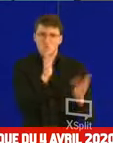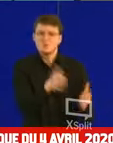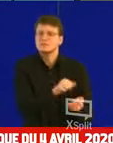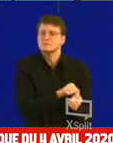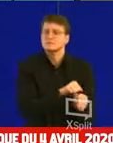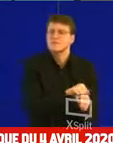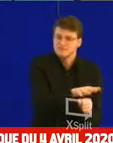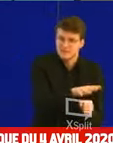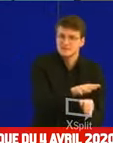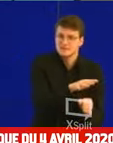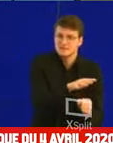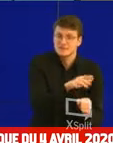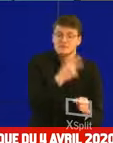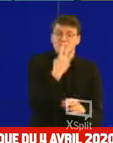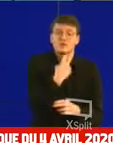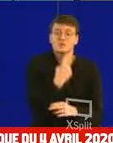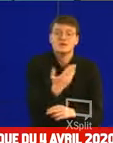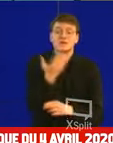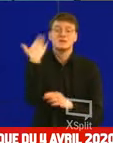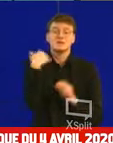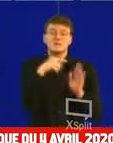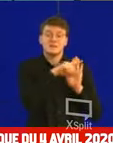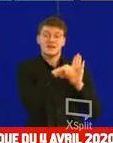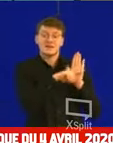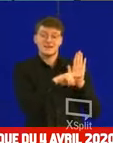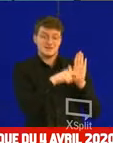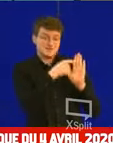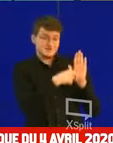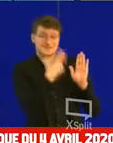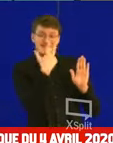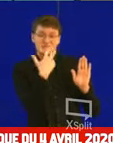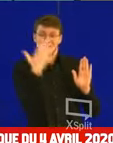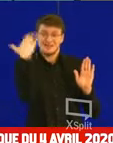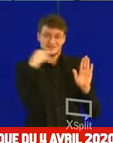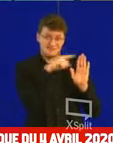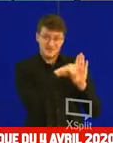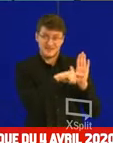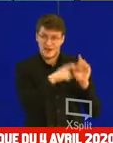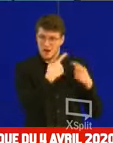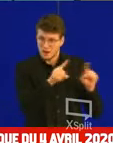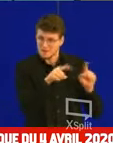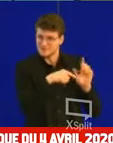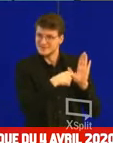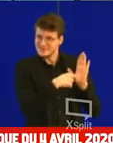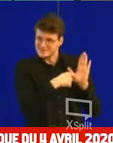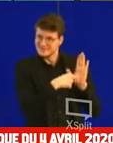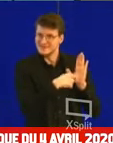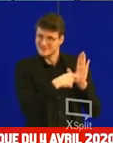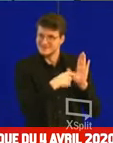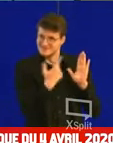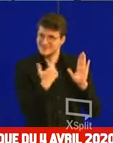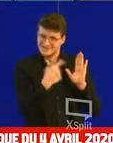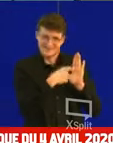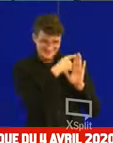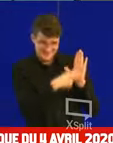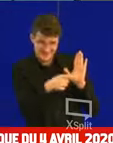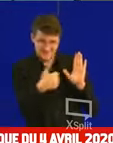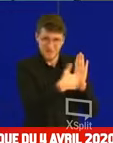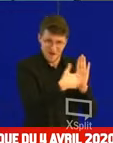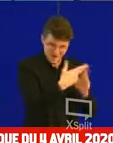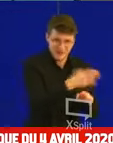contenant 10 milliards de visites quinzaine de tubes led ce match bref 12 state owned and the fate d'autres matière de